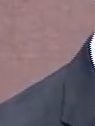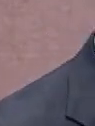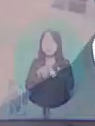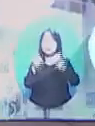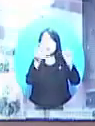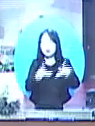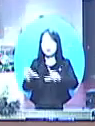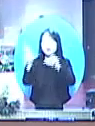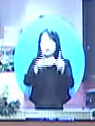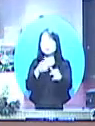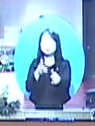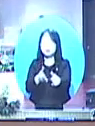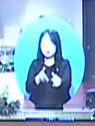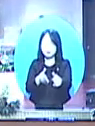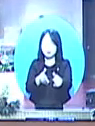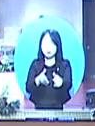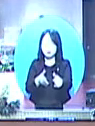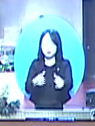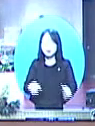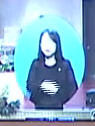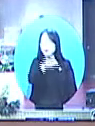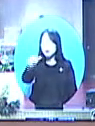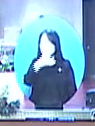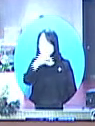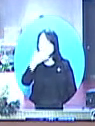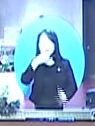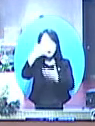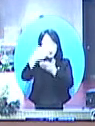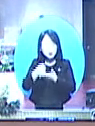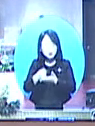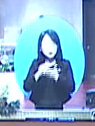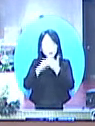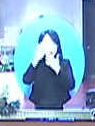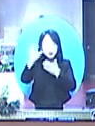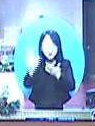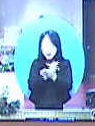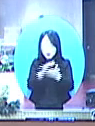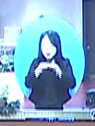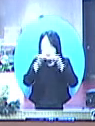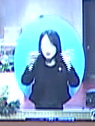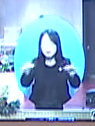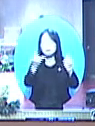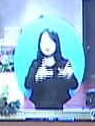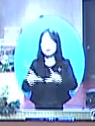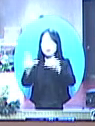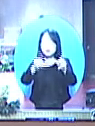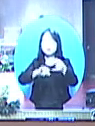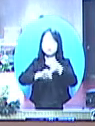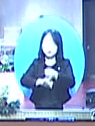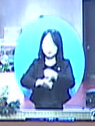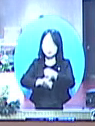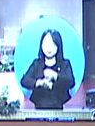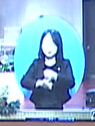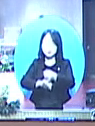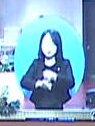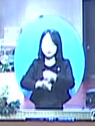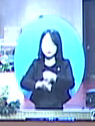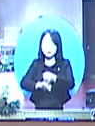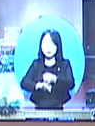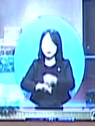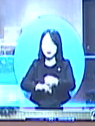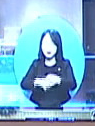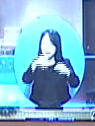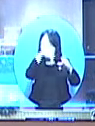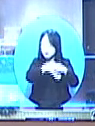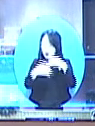할 것입니다. 우리가 큰 복을 받은 다음 베풀고 나누는 삶을 살아야 합니다. 이를 가리켜서 신고